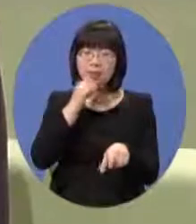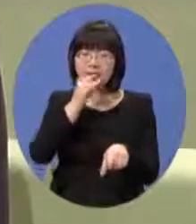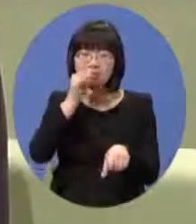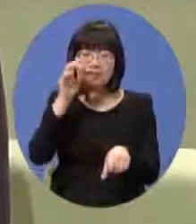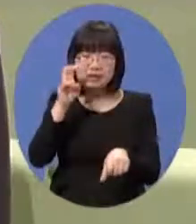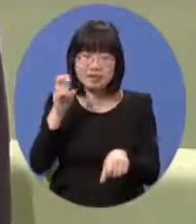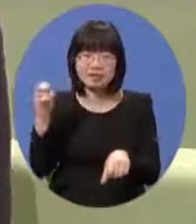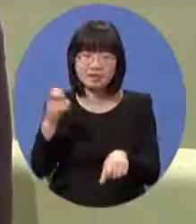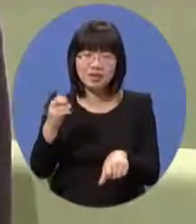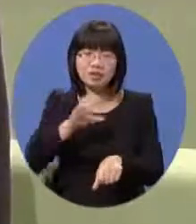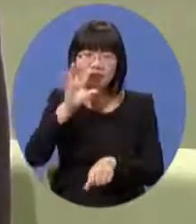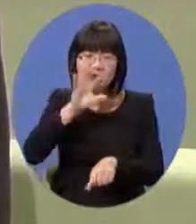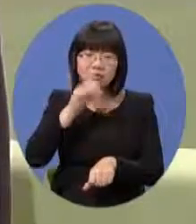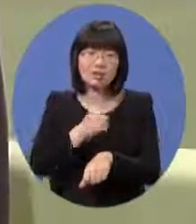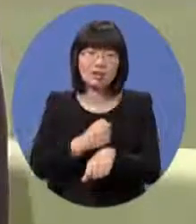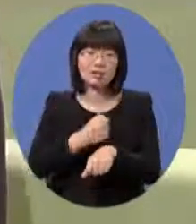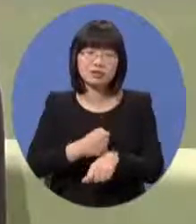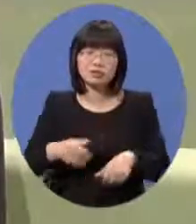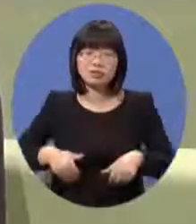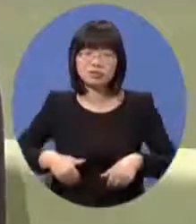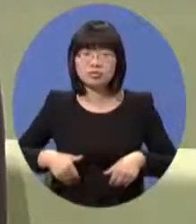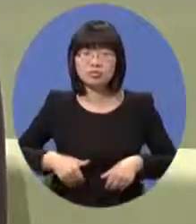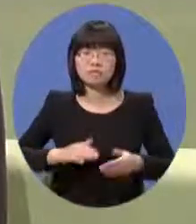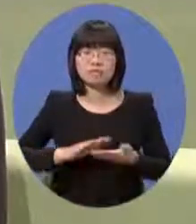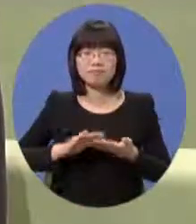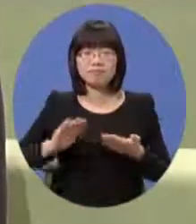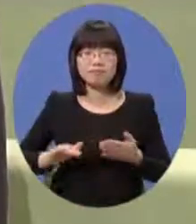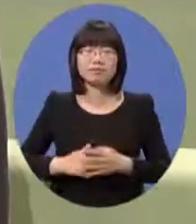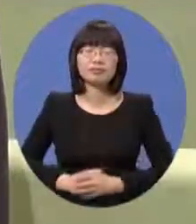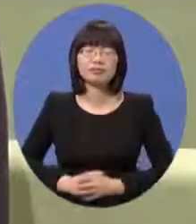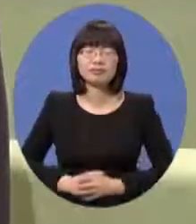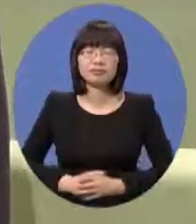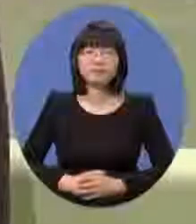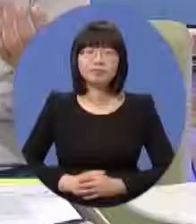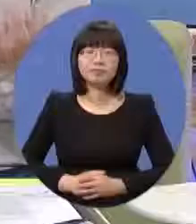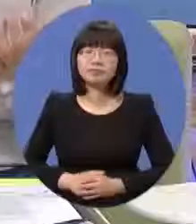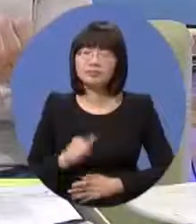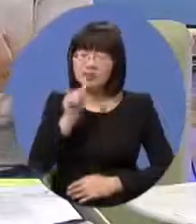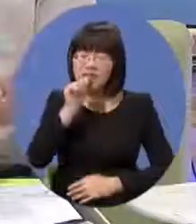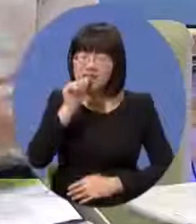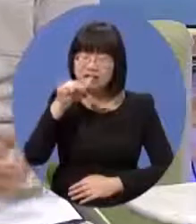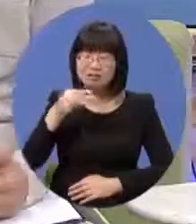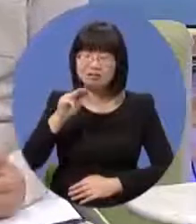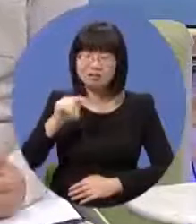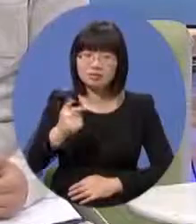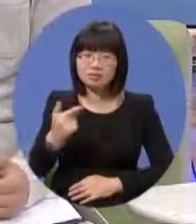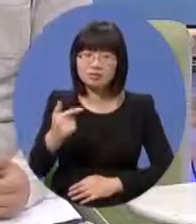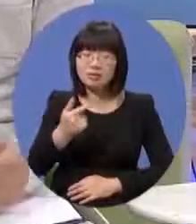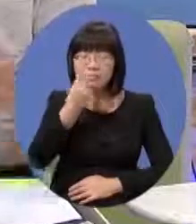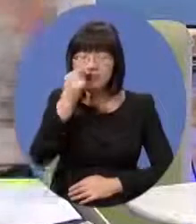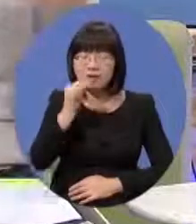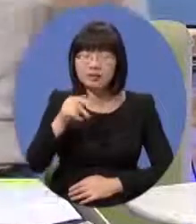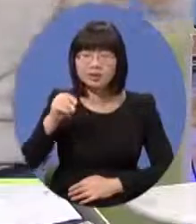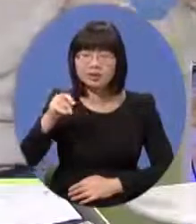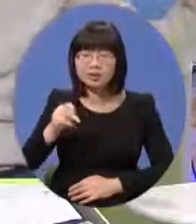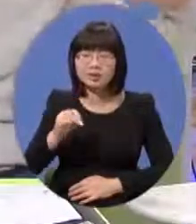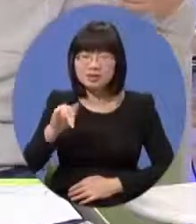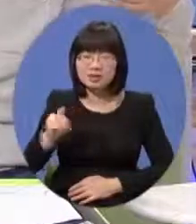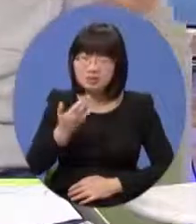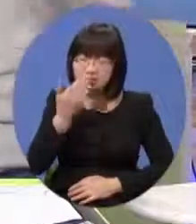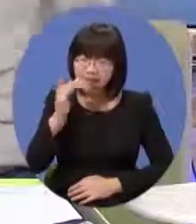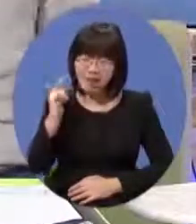걸 자꾸 미각을 연습을 시키셔야 돼요. 이 미각도 학습입니다. 철분이 너무 부족해요. 시금치 안 먹은 지 한 2년 됐어요. 가지만